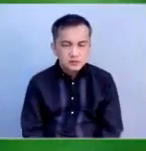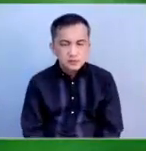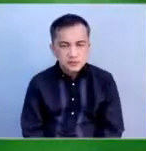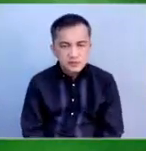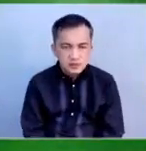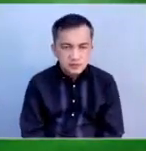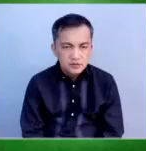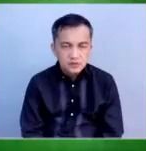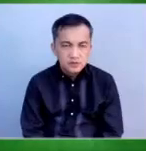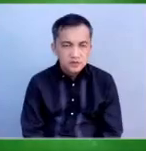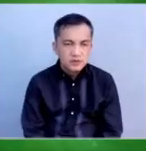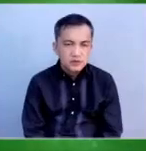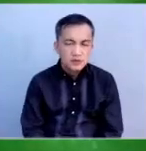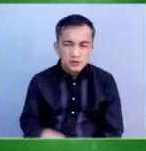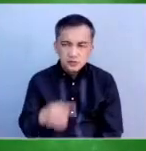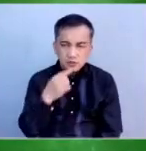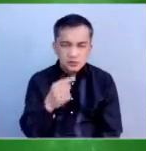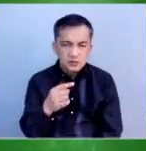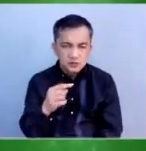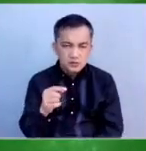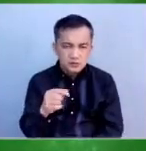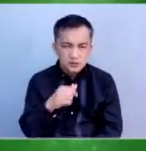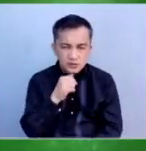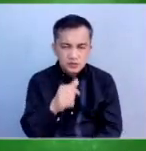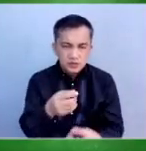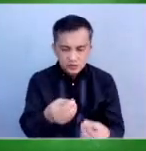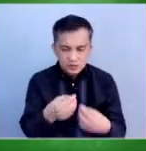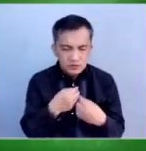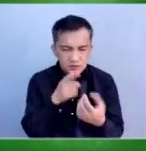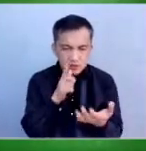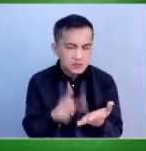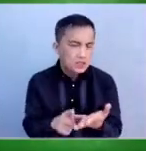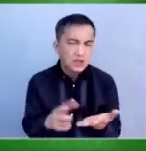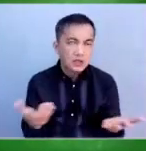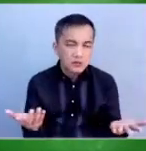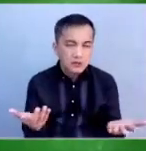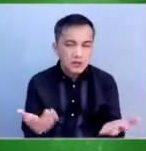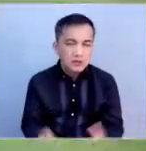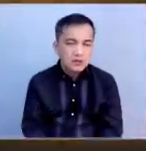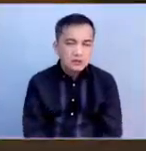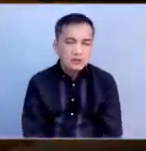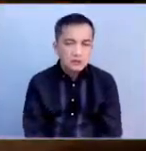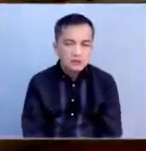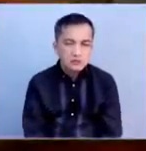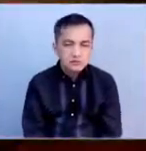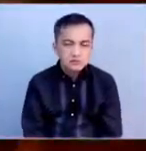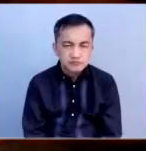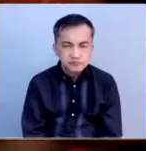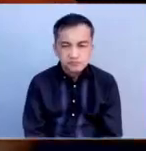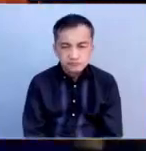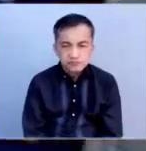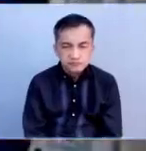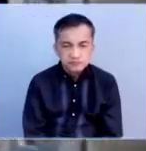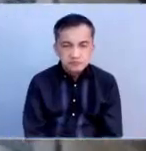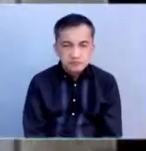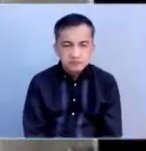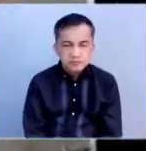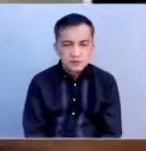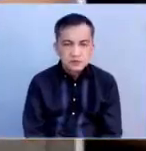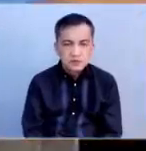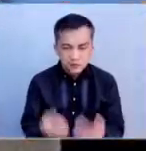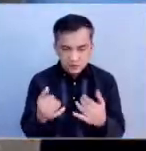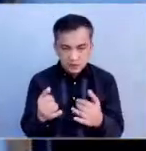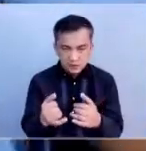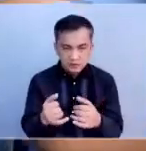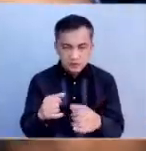namin noon, lumipat kami ng bahay. Hindi namin natanggap yung sumo. Kaya nilabasan kami ng warrant. Kasalukuyan nang nasa